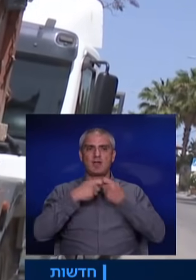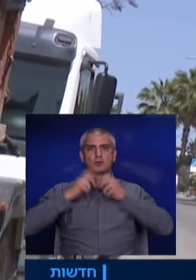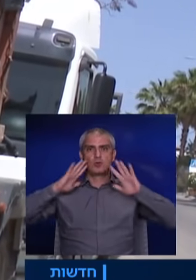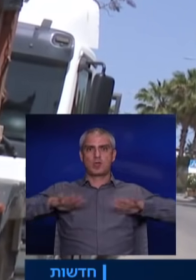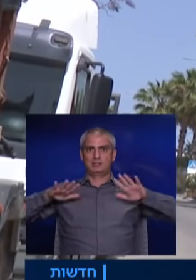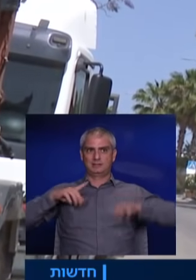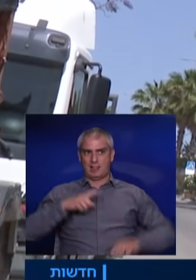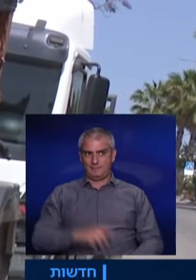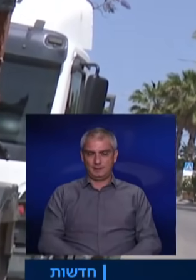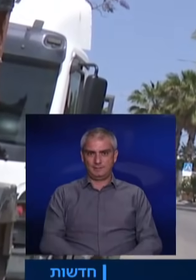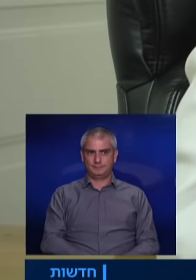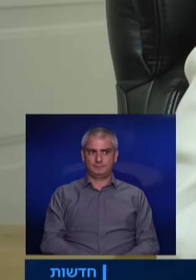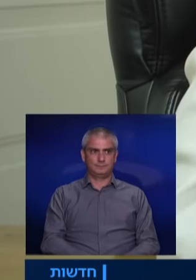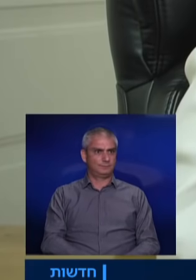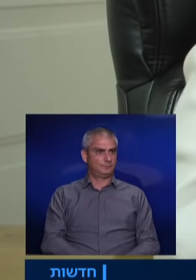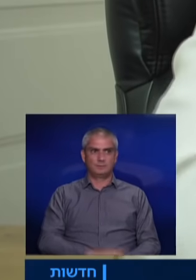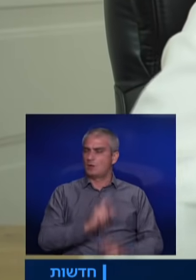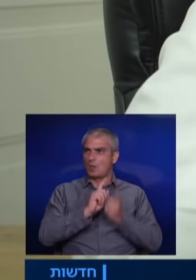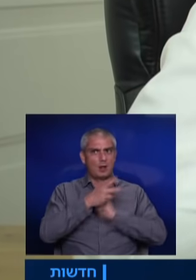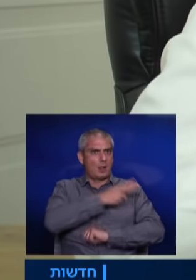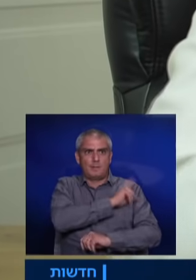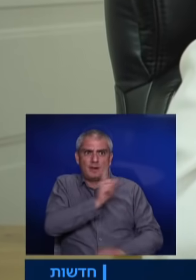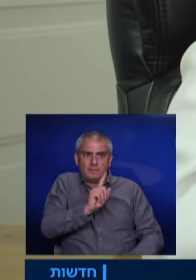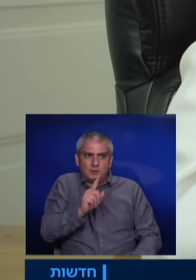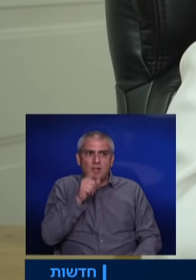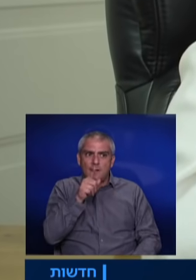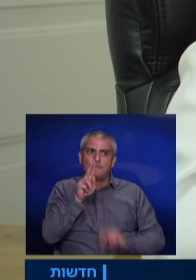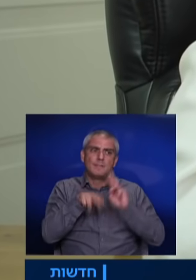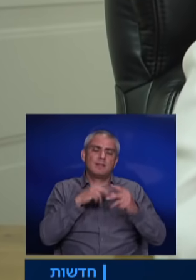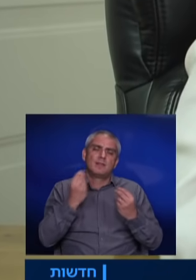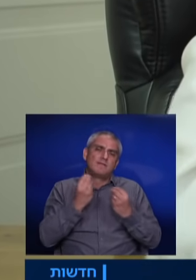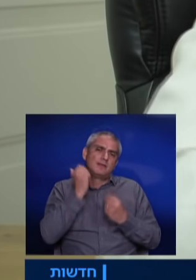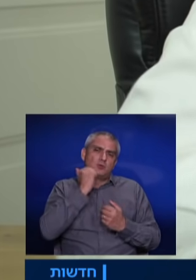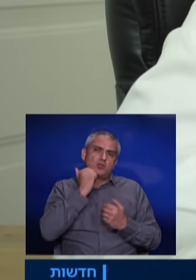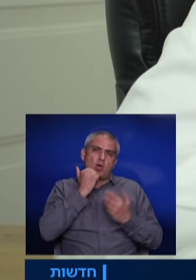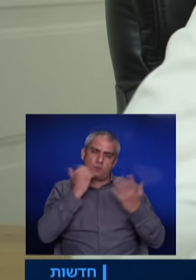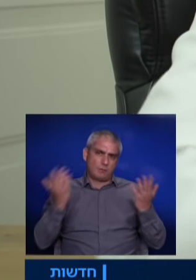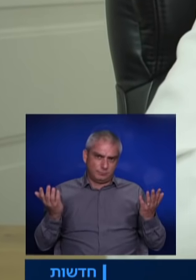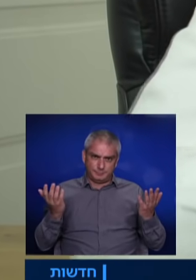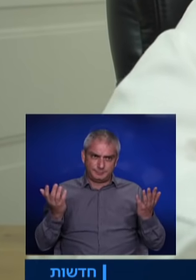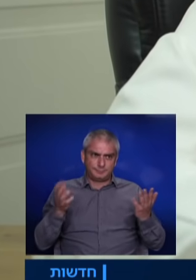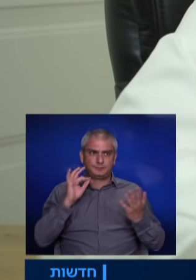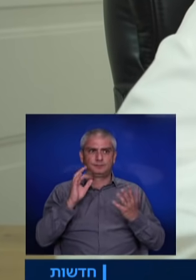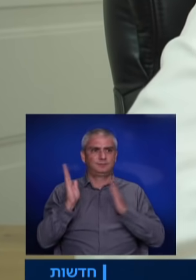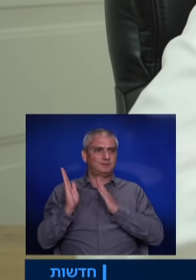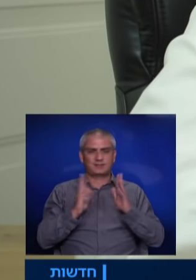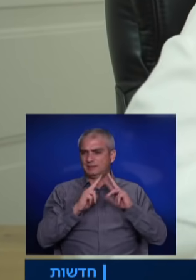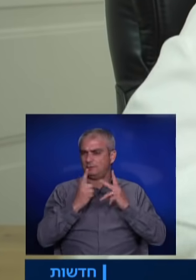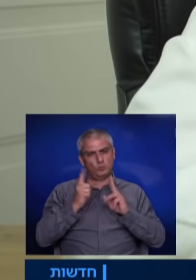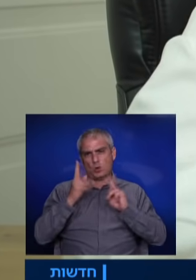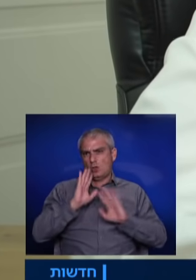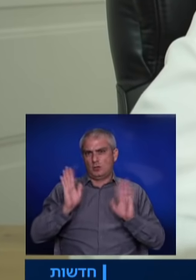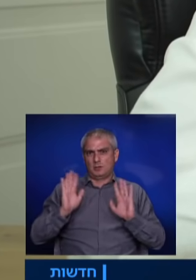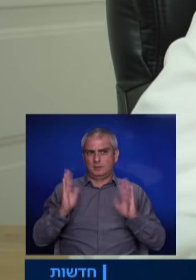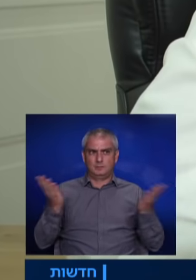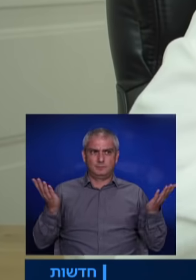והתנועה האסלאמית. הם לא באו להחליף את המשטרה, הם מטפלים בדברים של היום יום, של הסדר הציבורי, לא